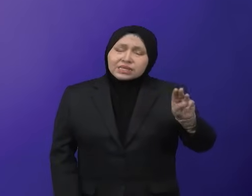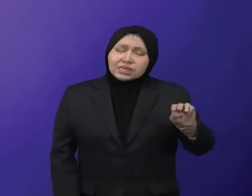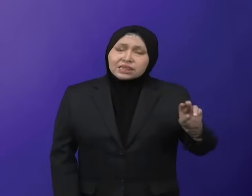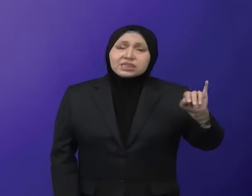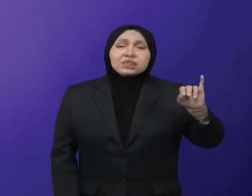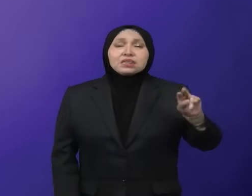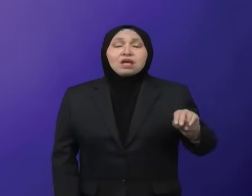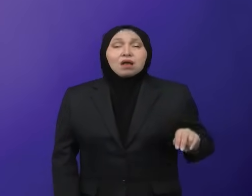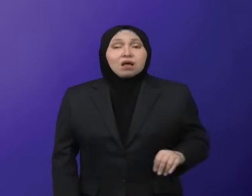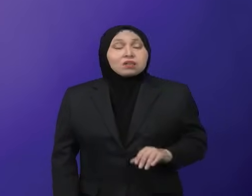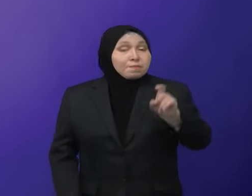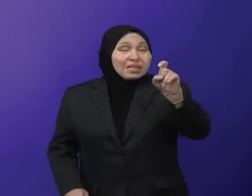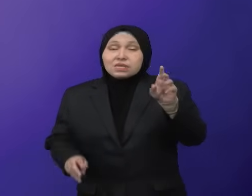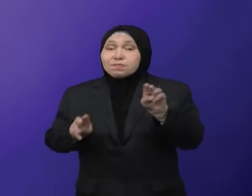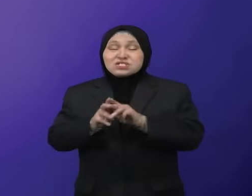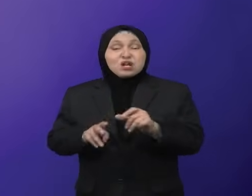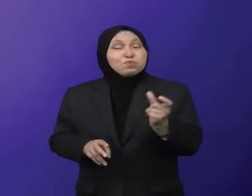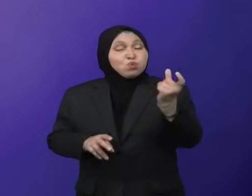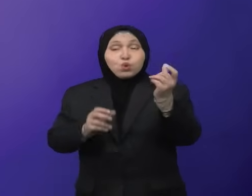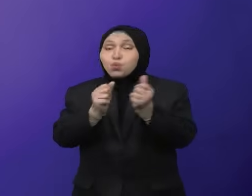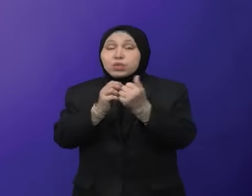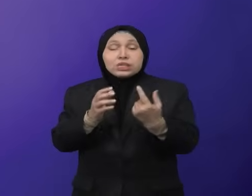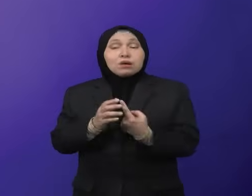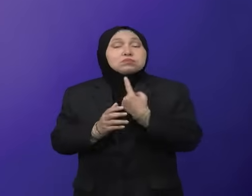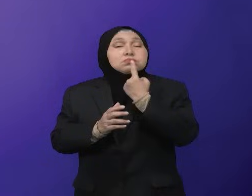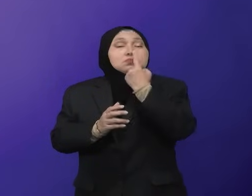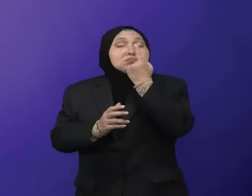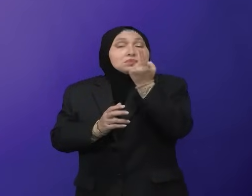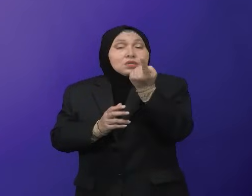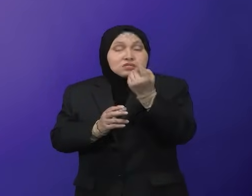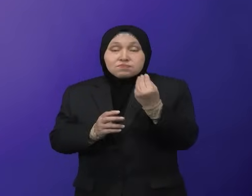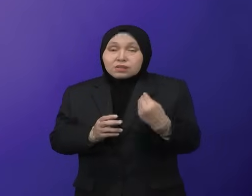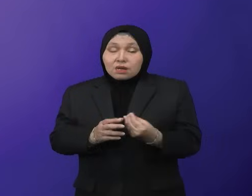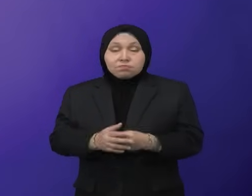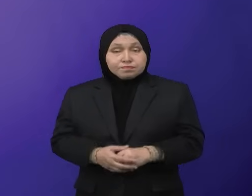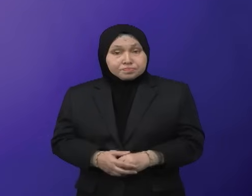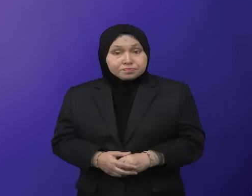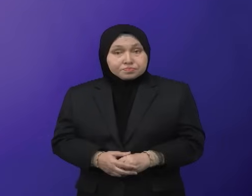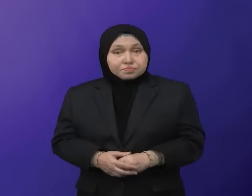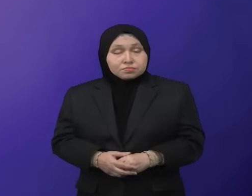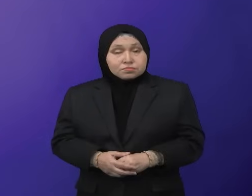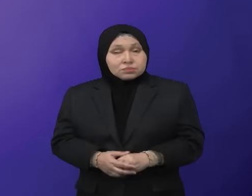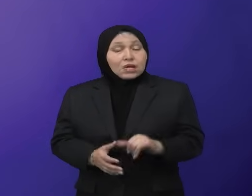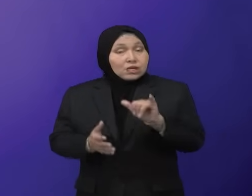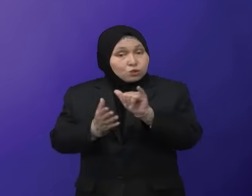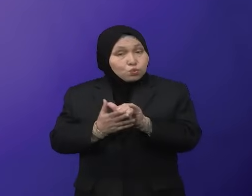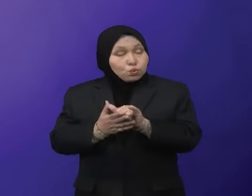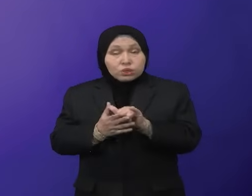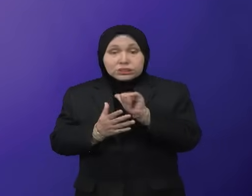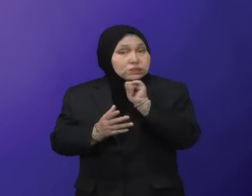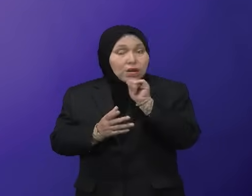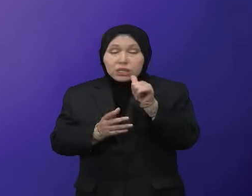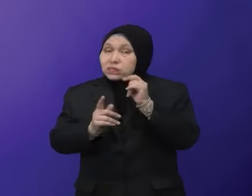alamin, dimatikan macam nun tanpa mengeluarkan suara sedikit di hidung. Itu tidak